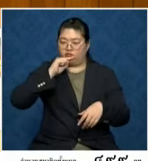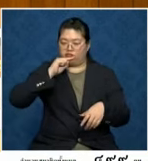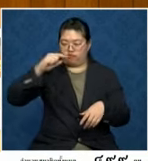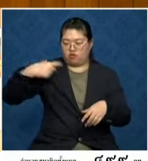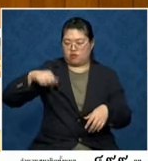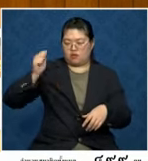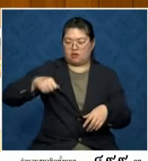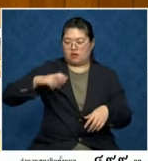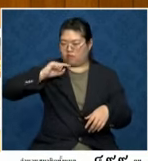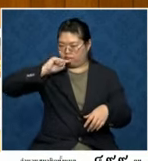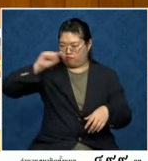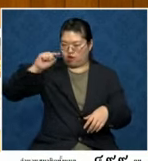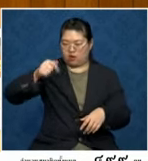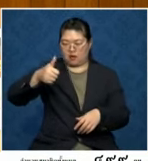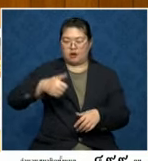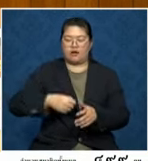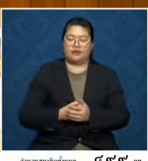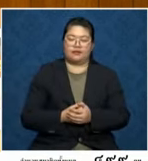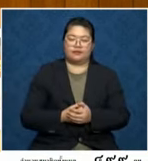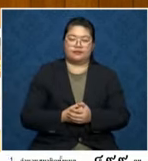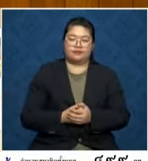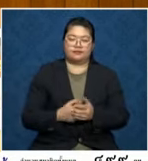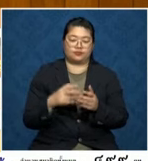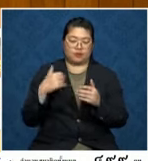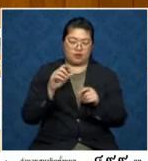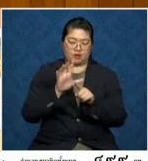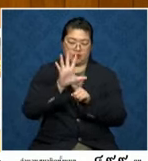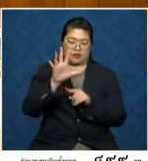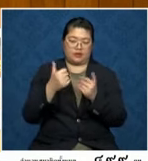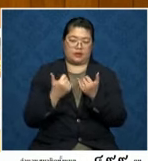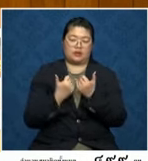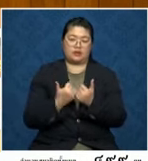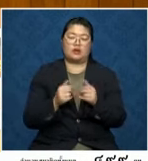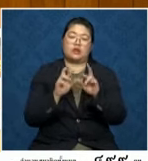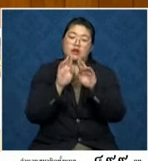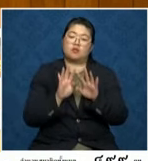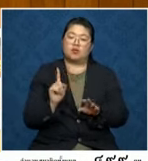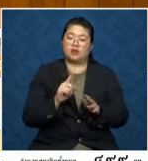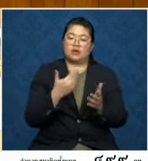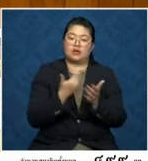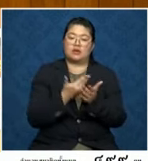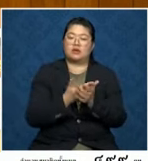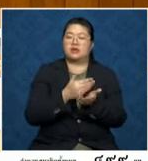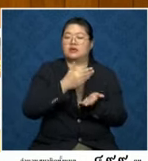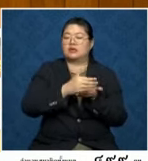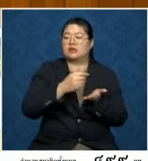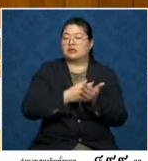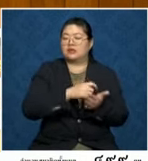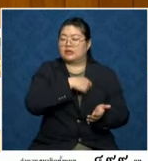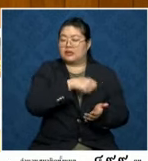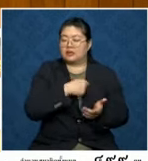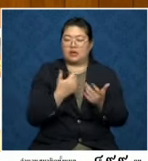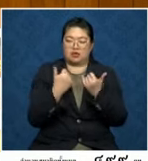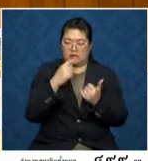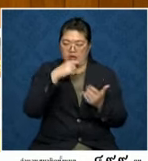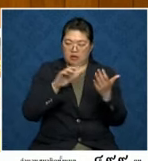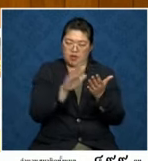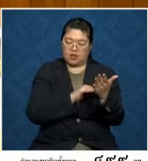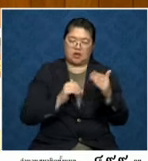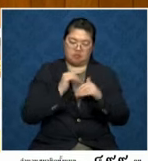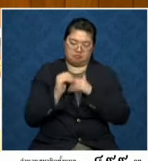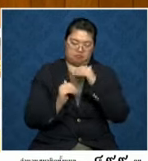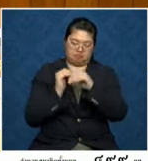ได้ข้อที่5ปัจจุบันระบบชำระเงินของประเทศไทยได้มีการพัฒนาเครื่